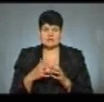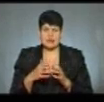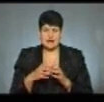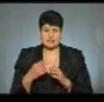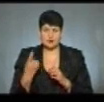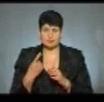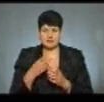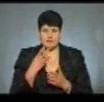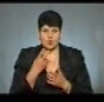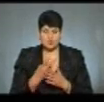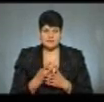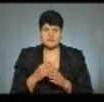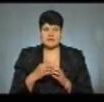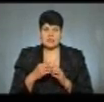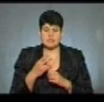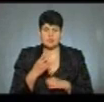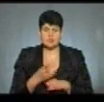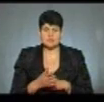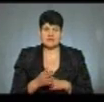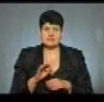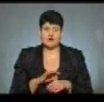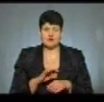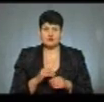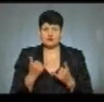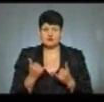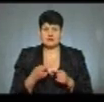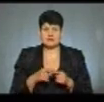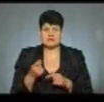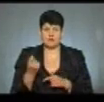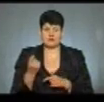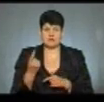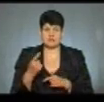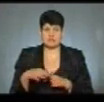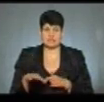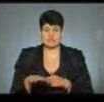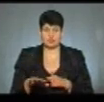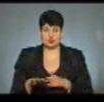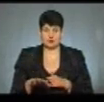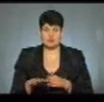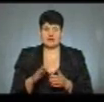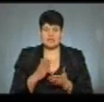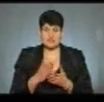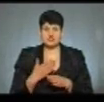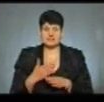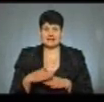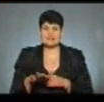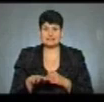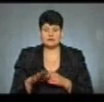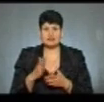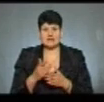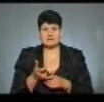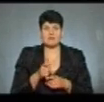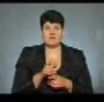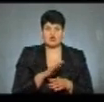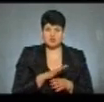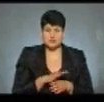обласний показник, ну, тобто середній показник захворюваності. Сьогодні це є 11 територій. Тобто, як ми бачимо, є частина територій, де є перевищення, а